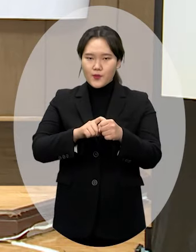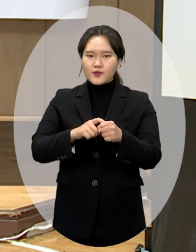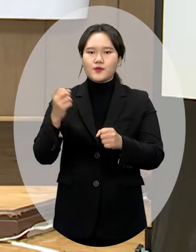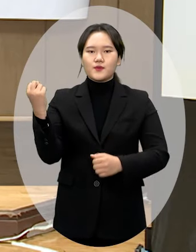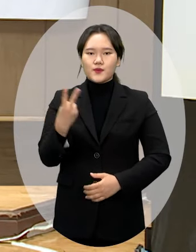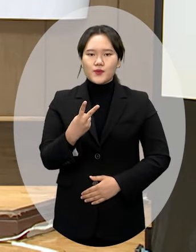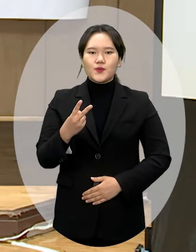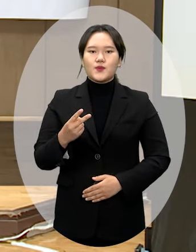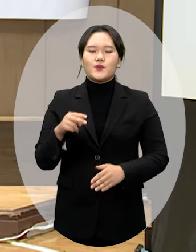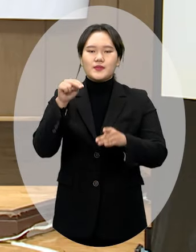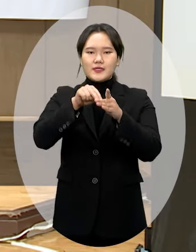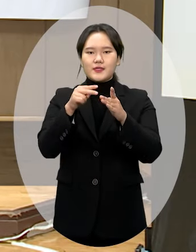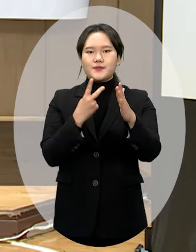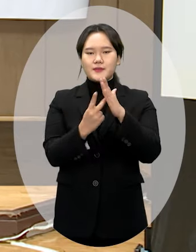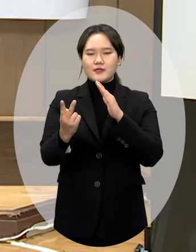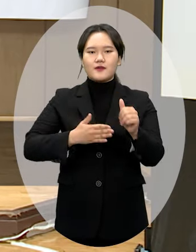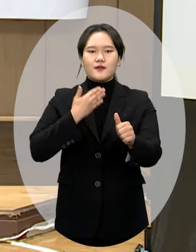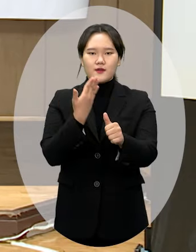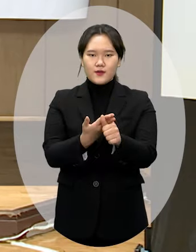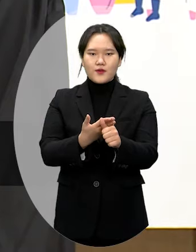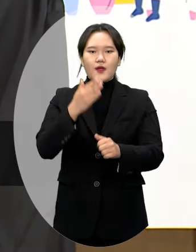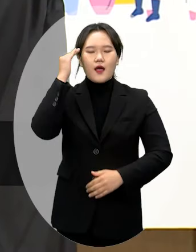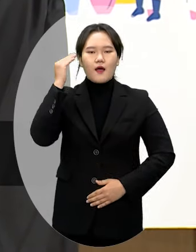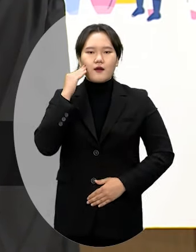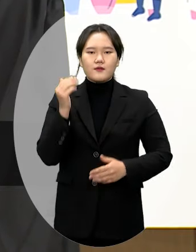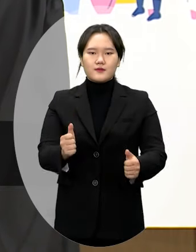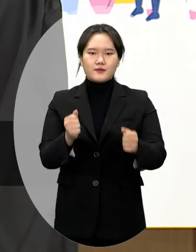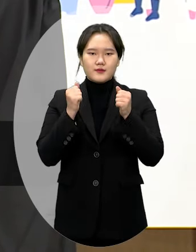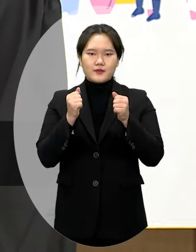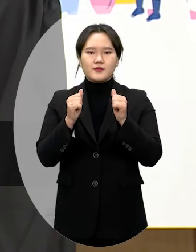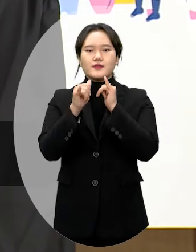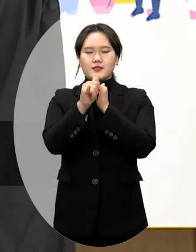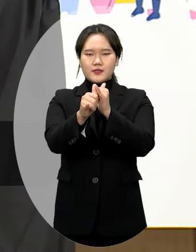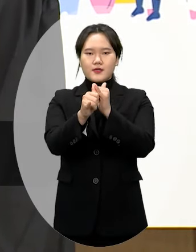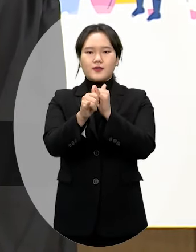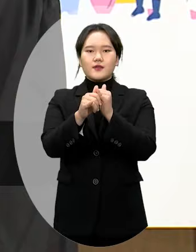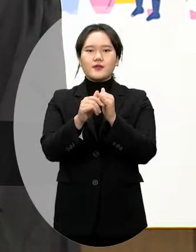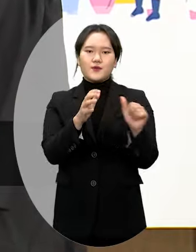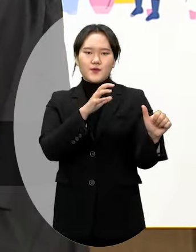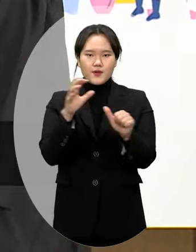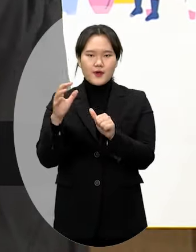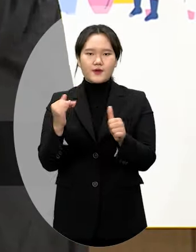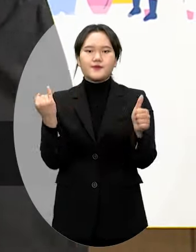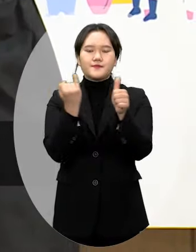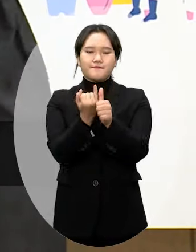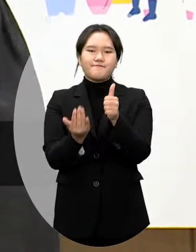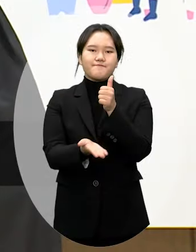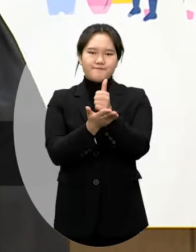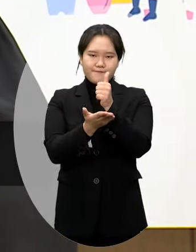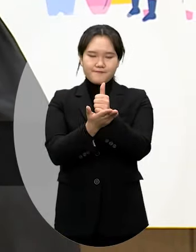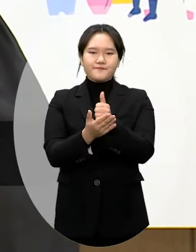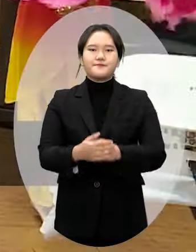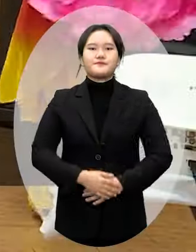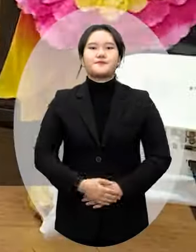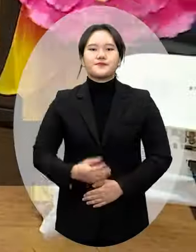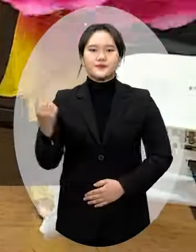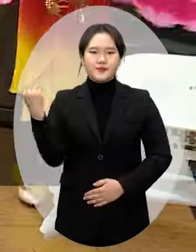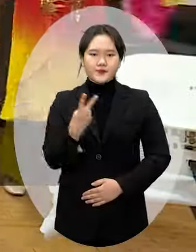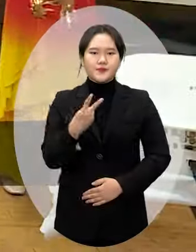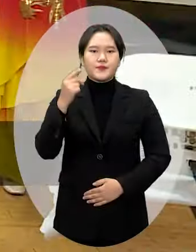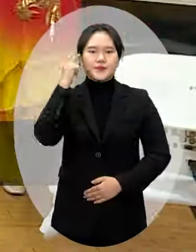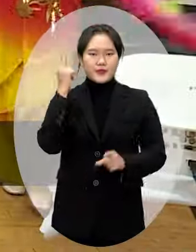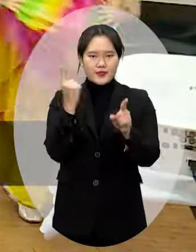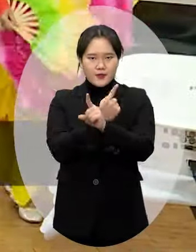사업의 목적과 센터의 비전을 알리고 한국어 교실 수료자 시상을 통해 결혼 이민자를 격려했습니다. 이